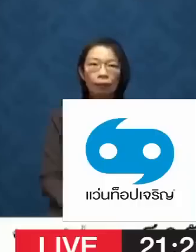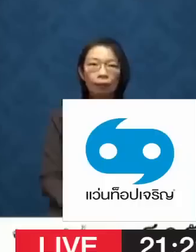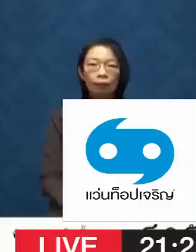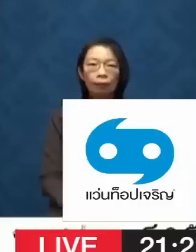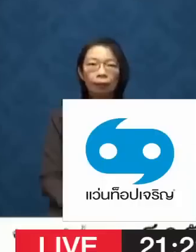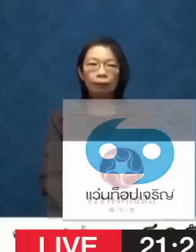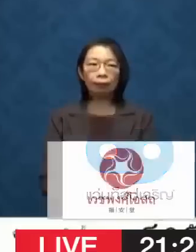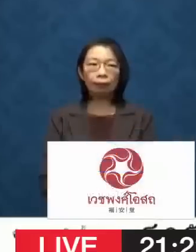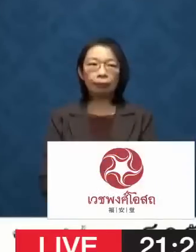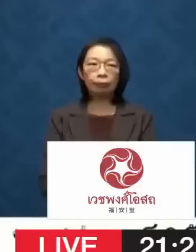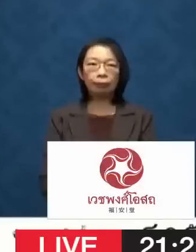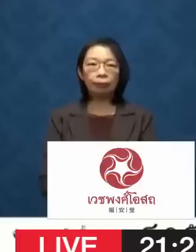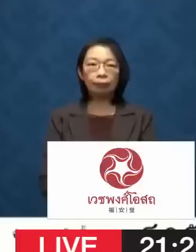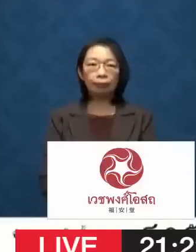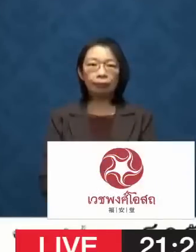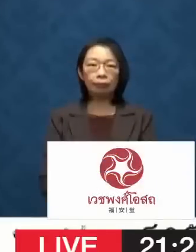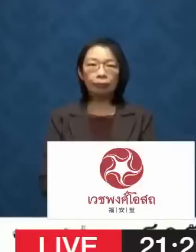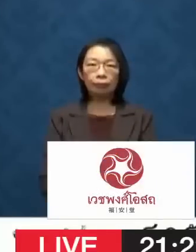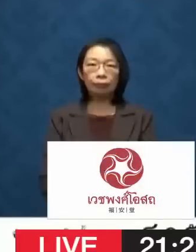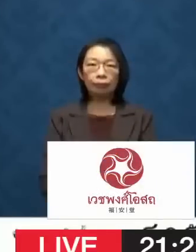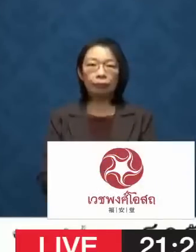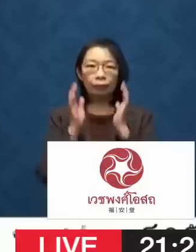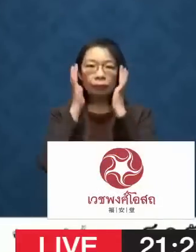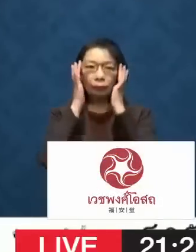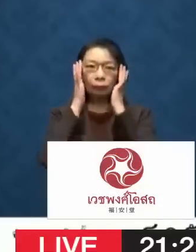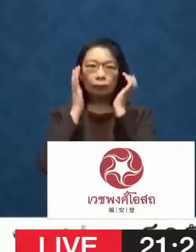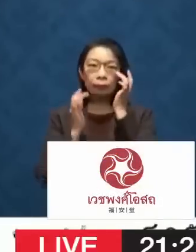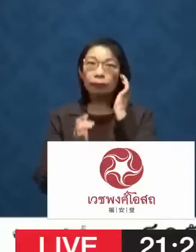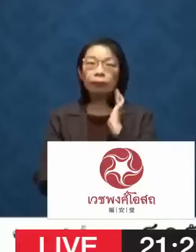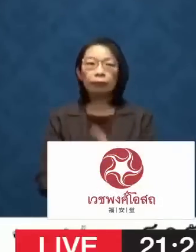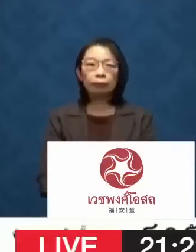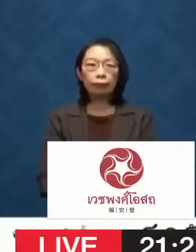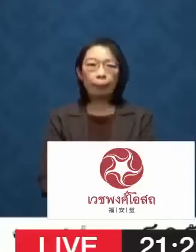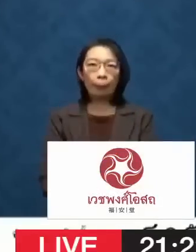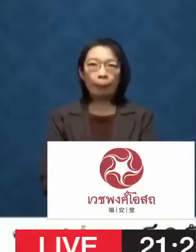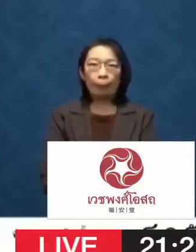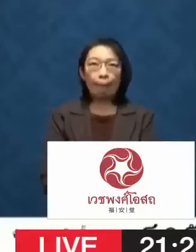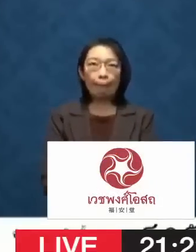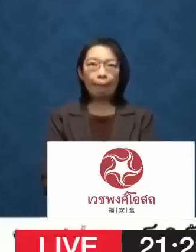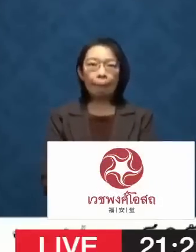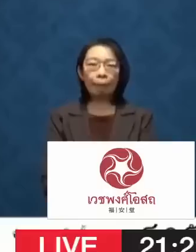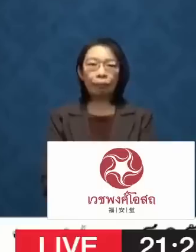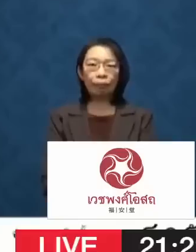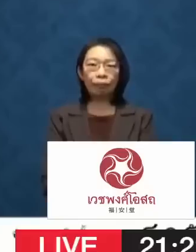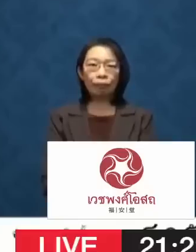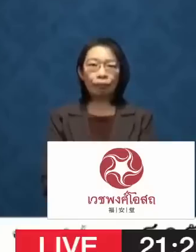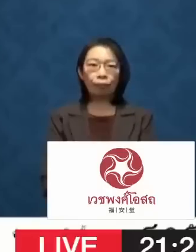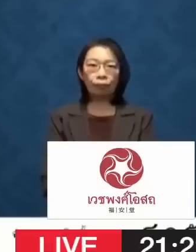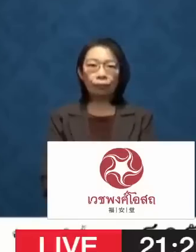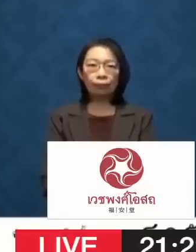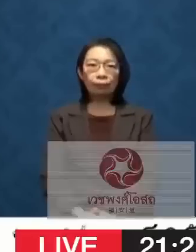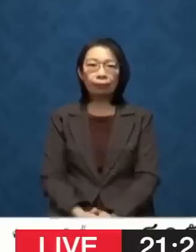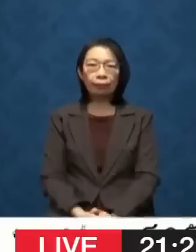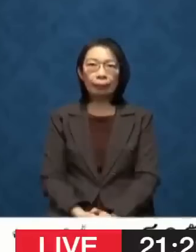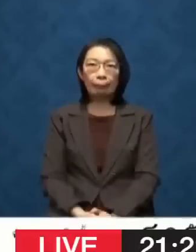และคว่ำเลยถ้าคว่ำเนี่ยนะพลเอกประยุทธ์จะต้องยุบสภาหรือว่าลาออก คือจบแล้ว ตามธรรมเนียมทางการเมืองนะถึงแม้กฎหม